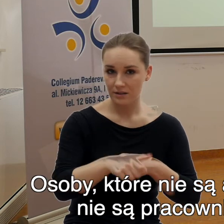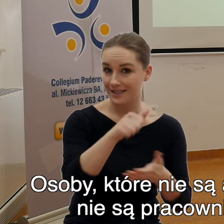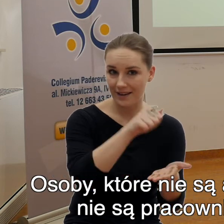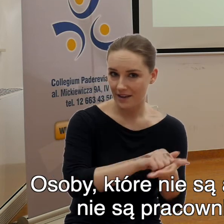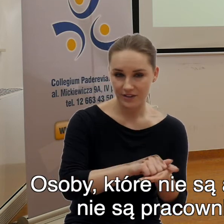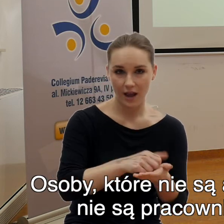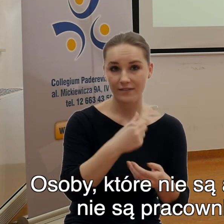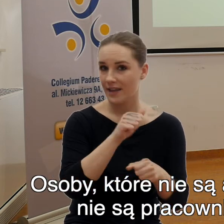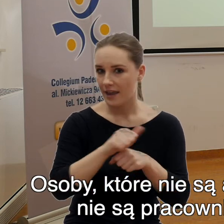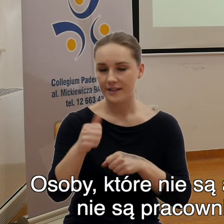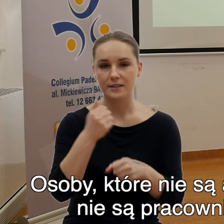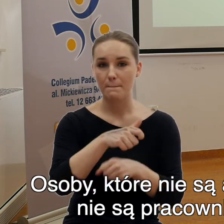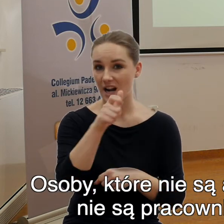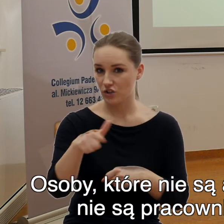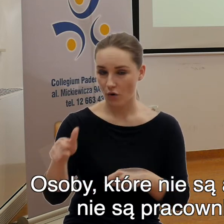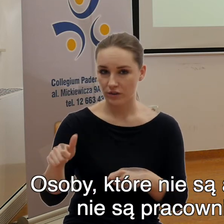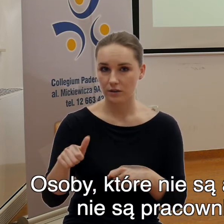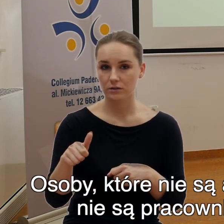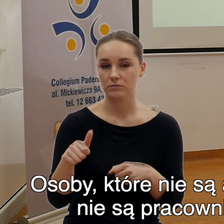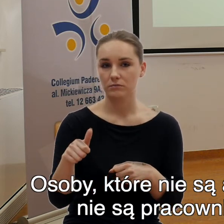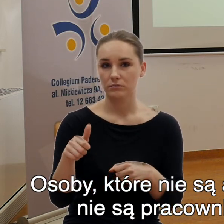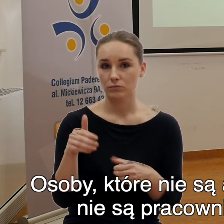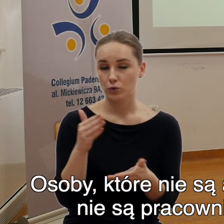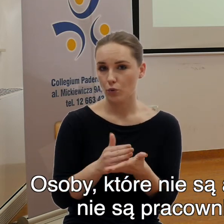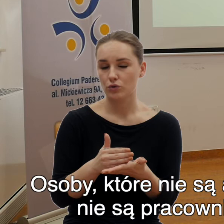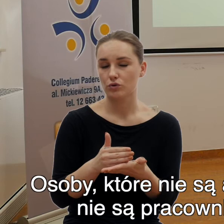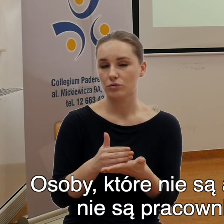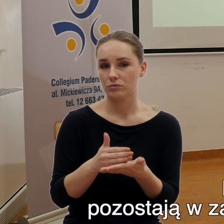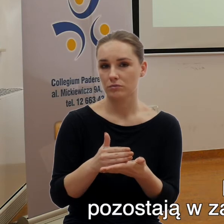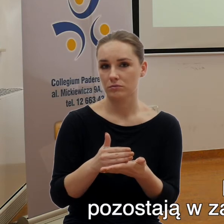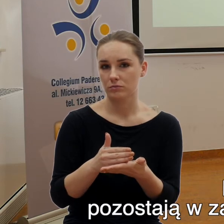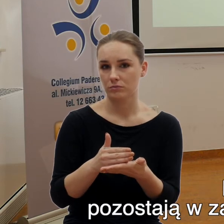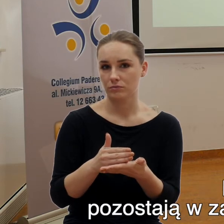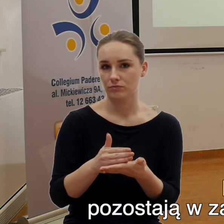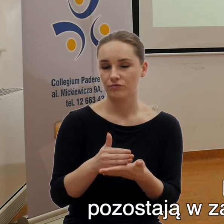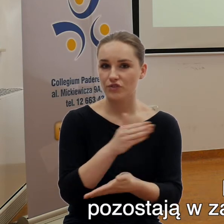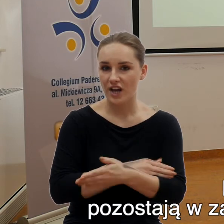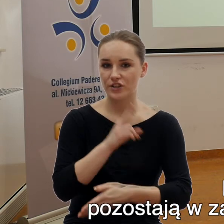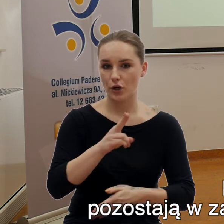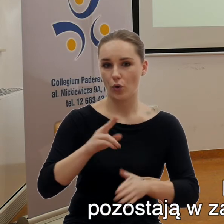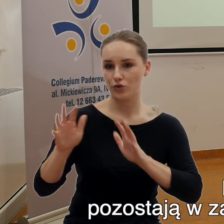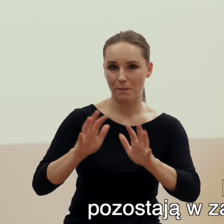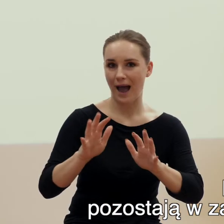którzy zostali wcześniej zaopiekowani przez działania zwierzchnika,